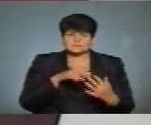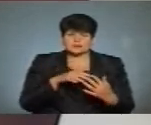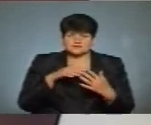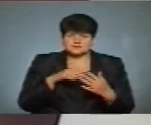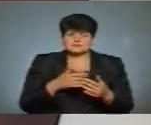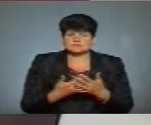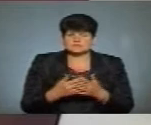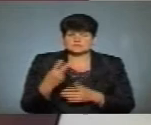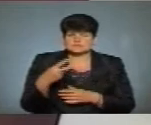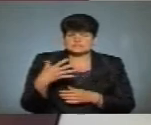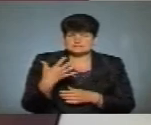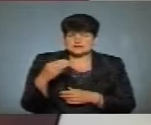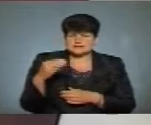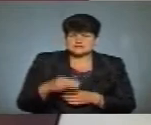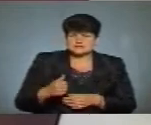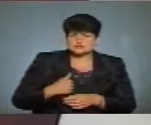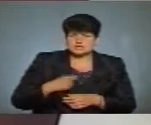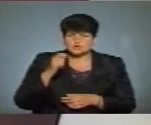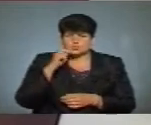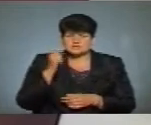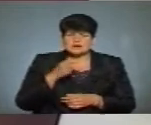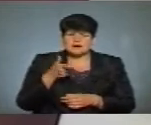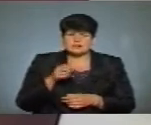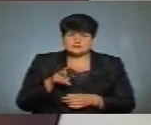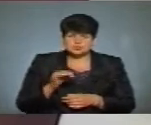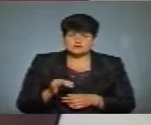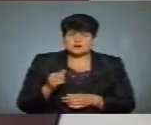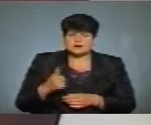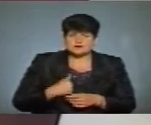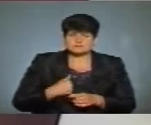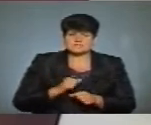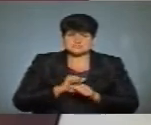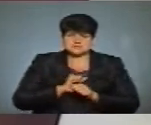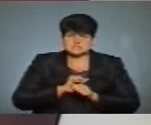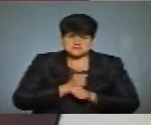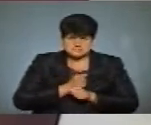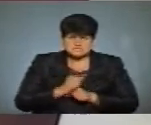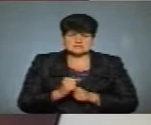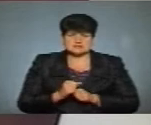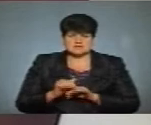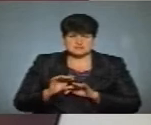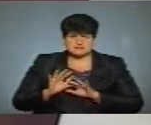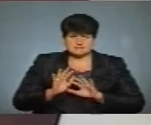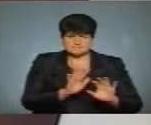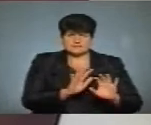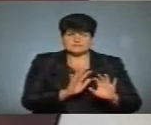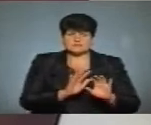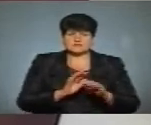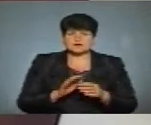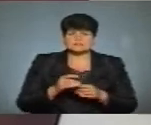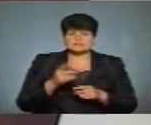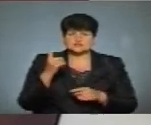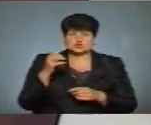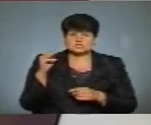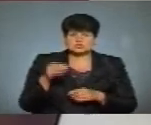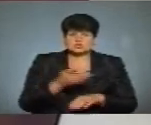близько 25 тисяч солдатів Української Галицької армії примусили відступити по всій лінії фронту більш як 100-тисячну польську